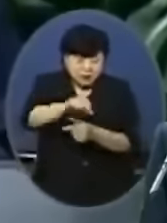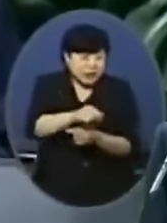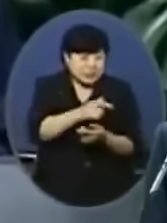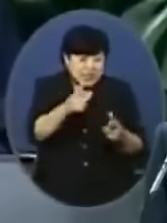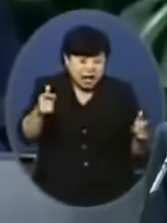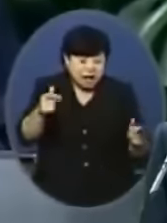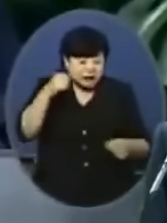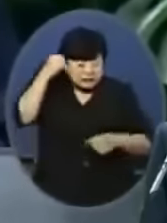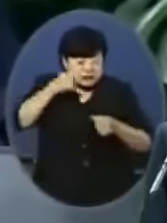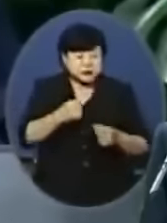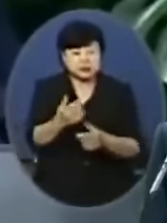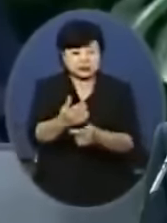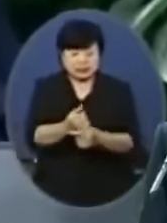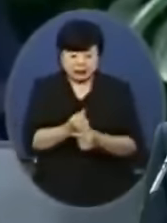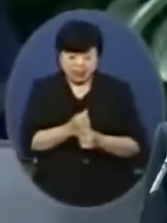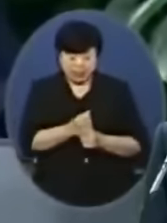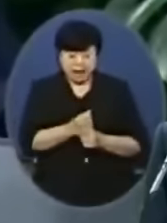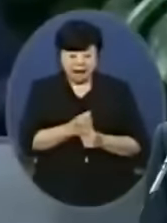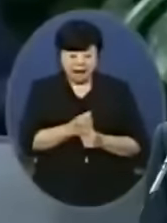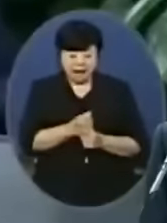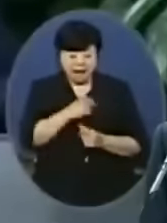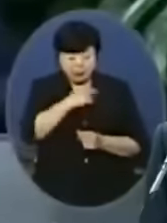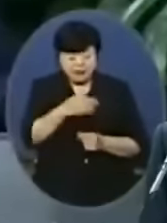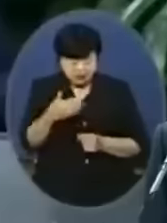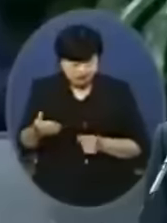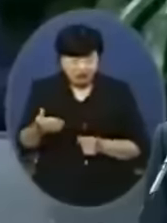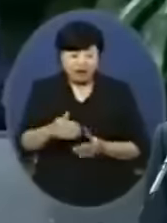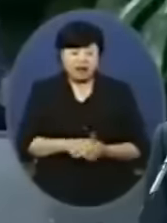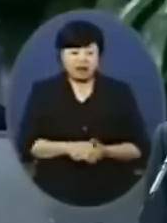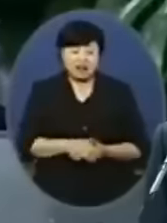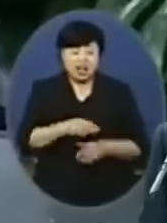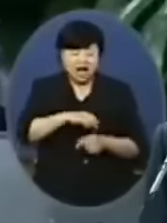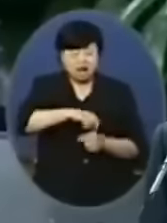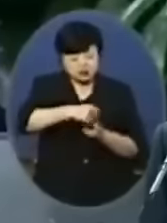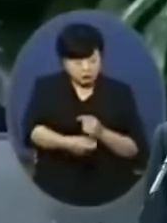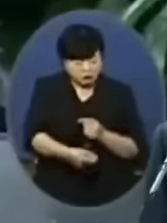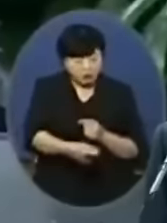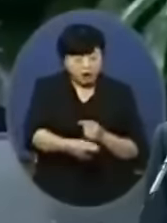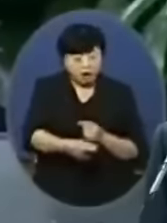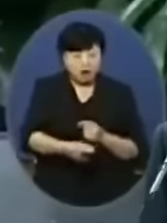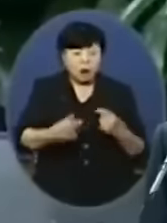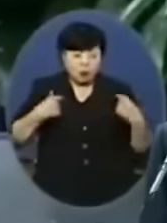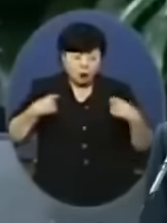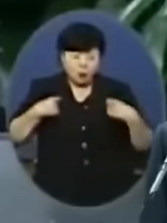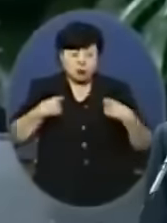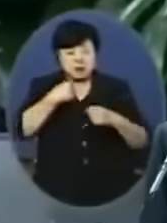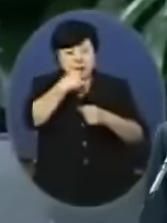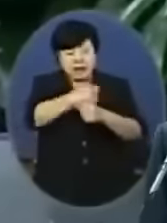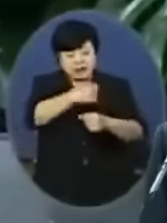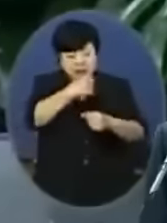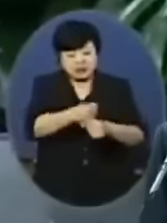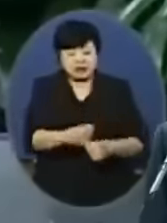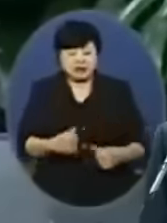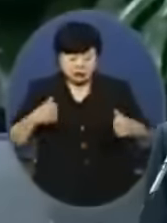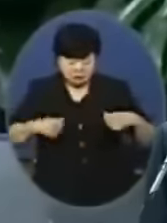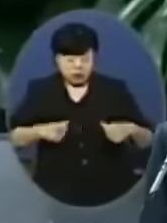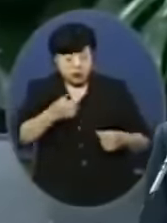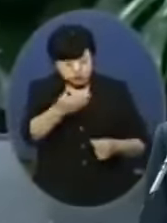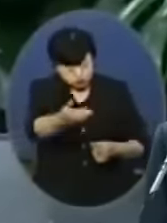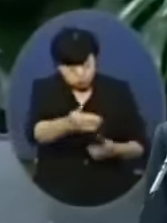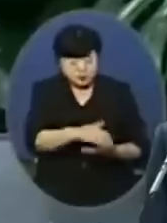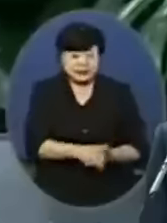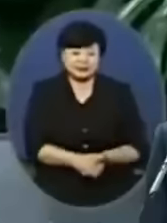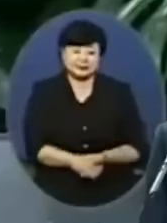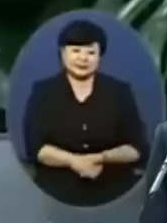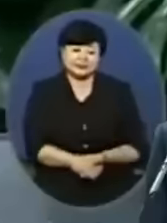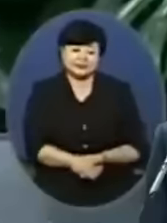않았습니다. 짐승을 잡아서 피를 흘리고 가죽을 벗겨서 가죽옷을 만들어서